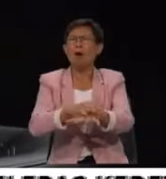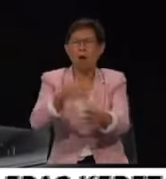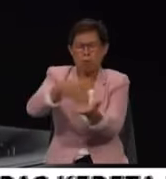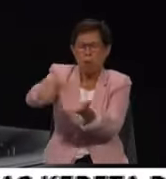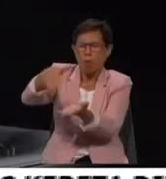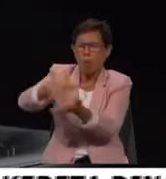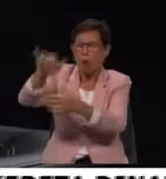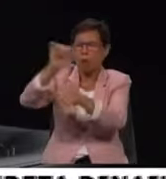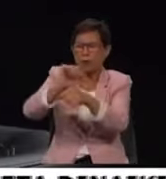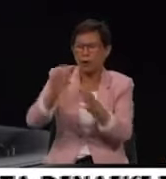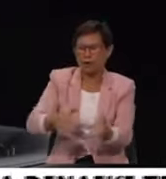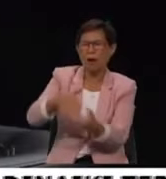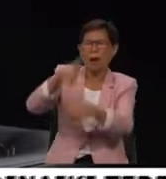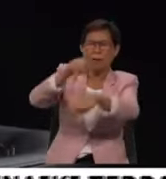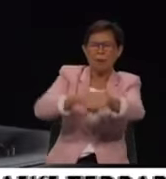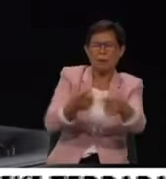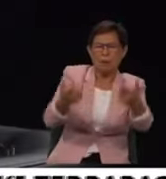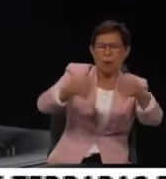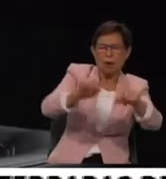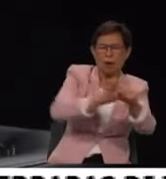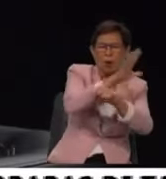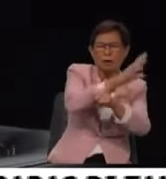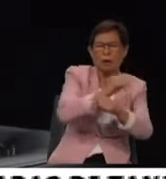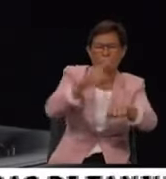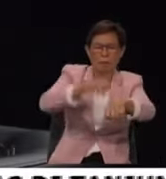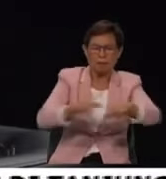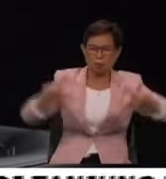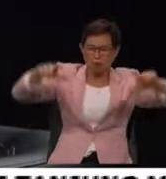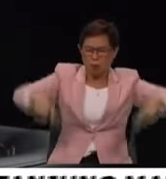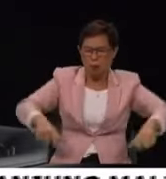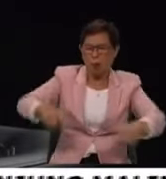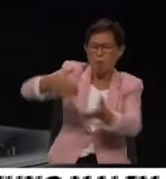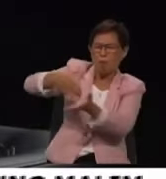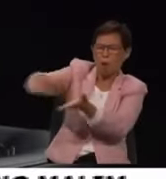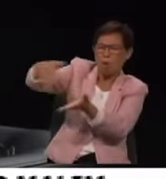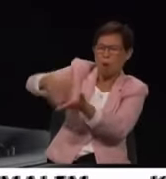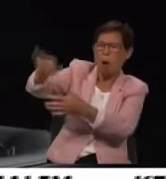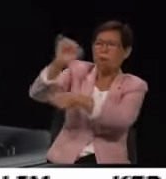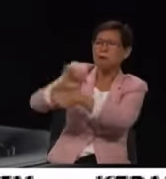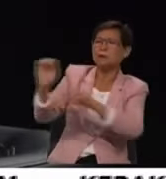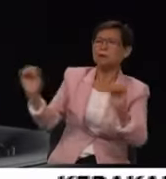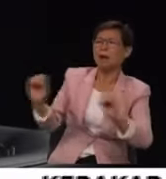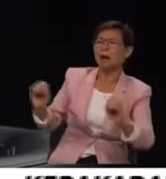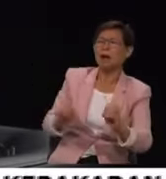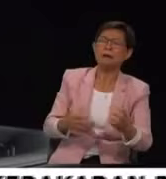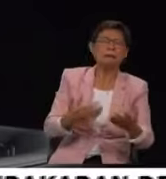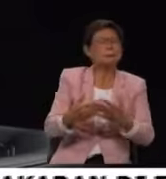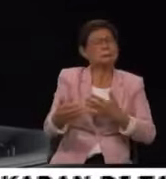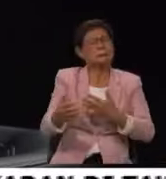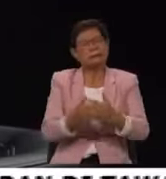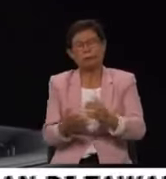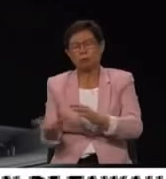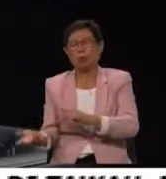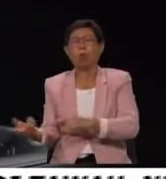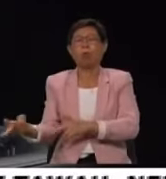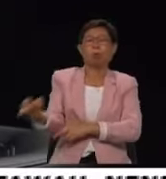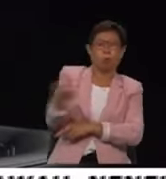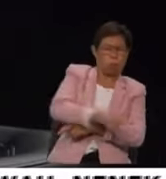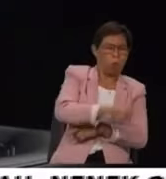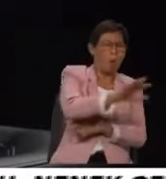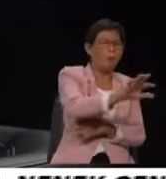dalam musim COVID dan musim PKP telah memilih aeling sebagai salah satu peluang